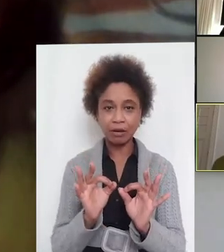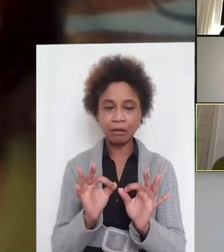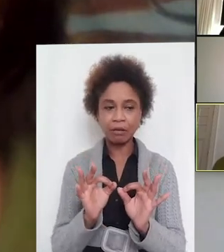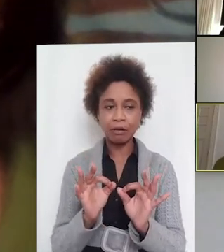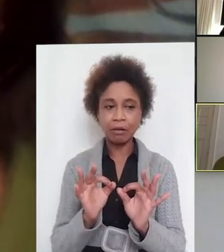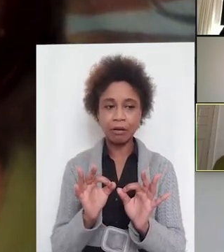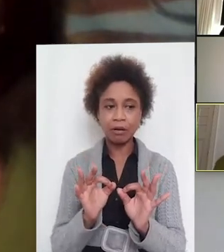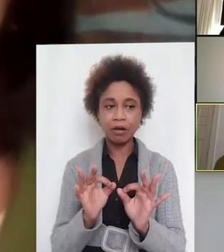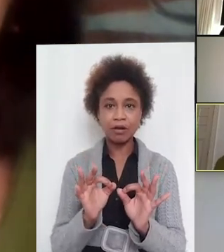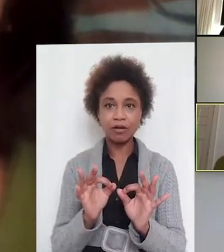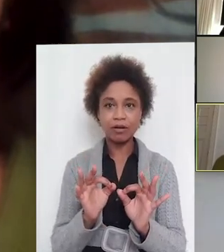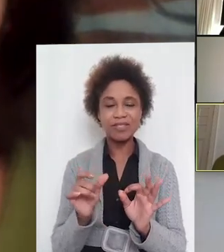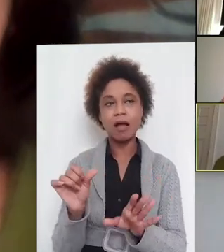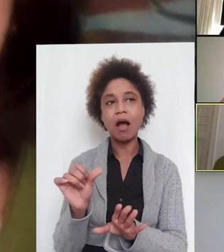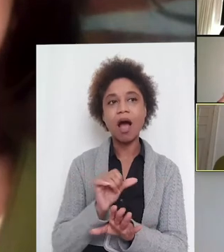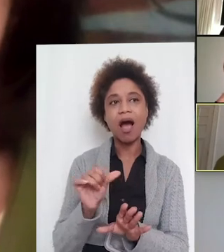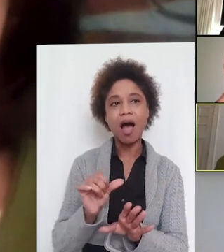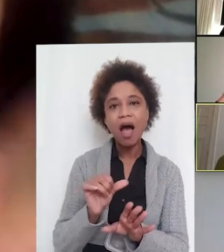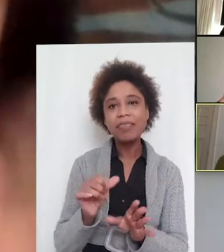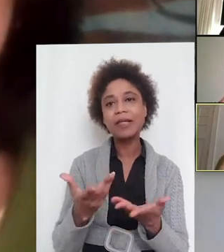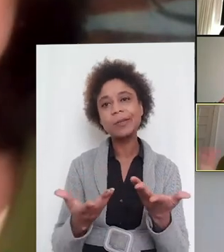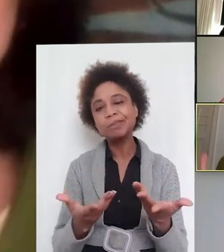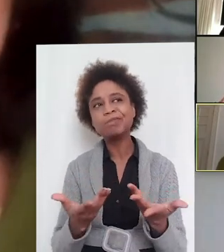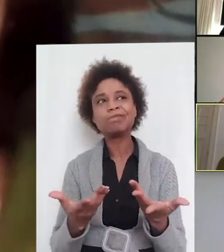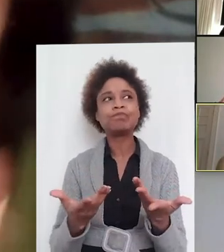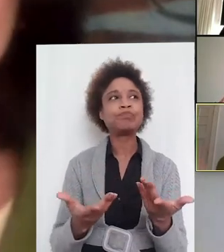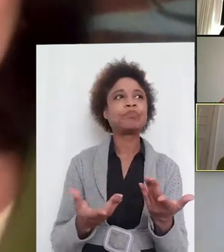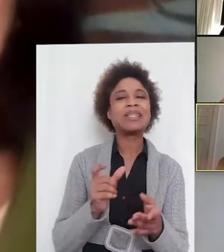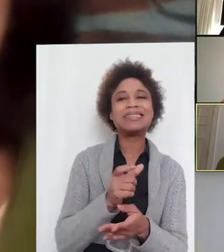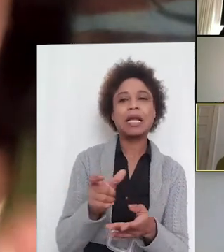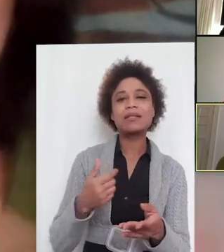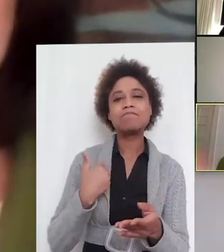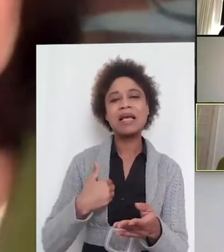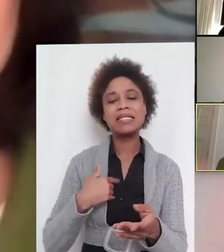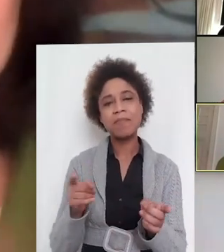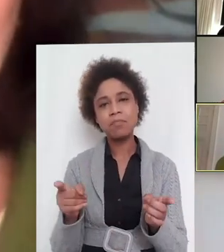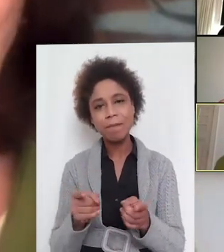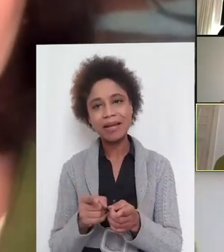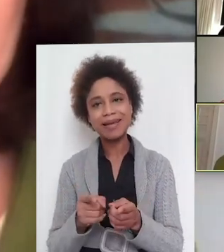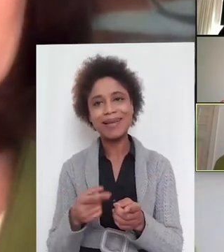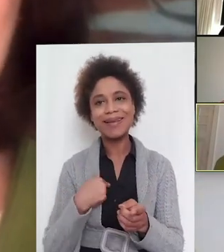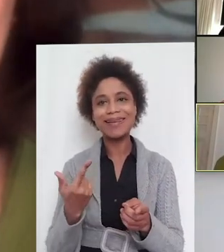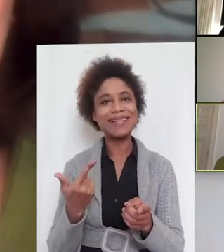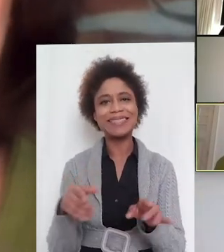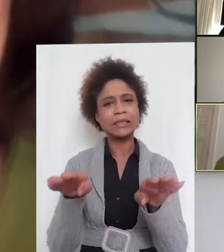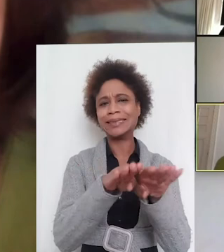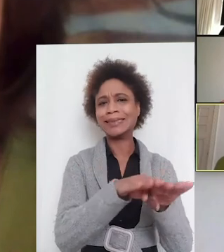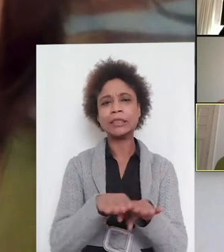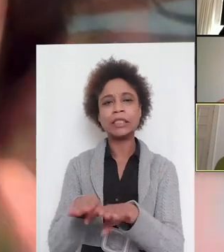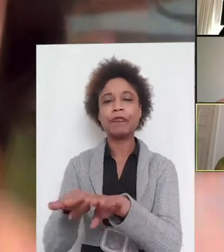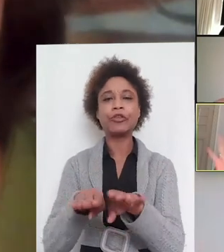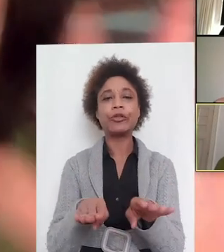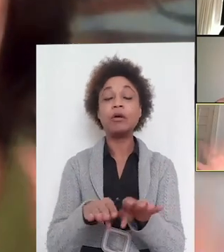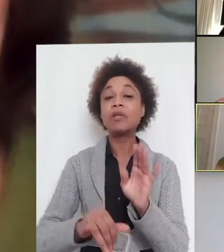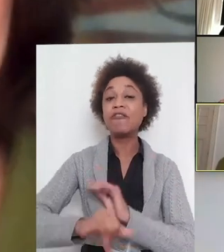is, en dat is nog een andere kwestie, dat je eigenlijk, denk ik, mensen met beperkingen niet over één kam kunt scheren en